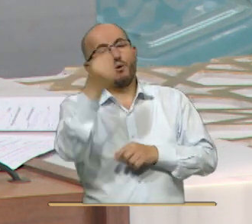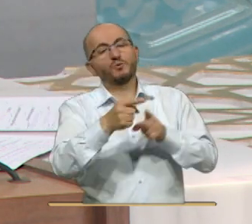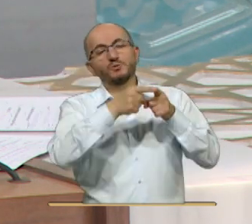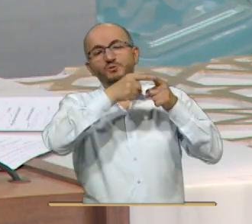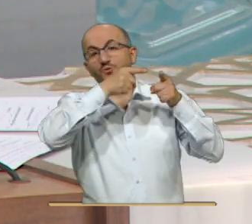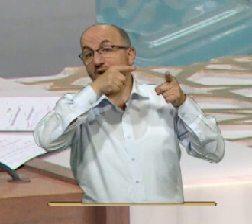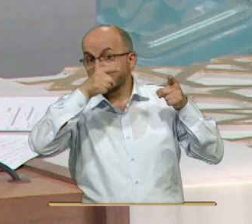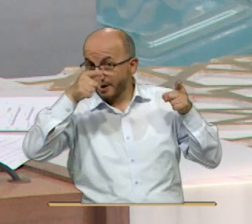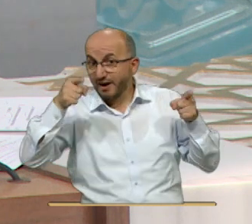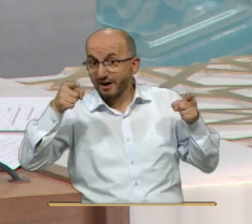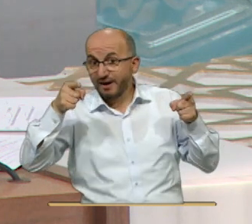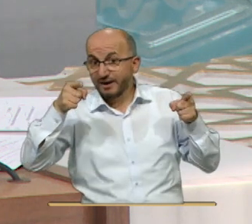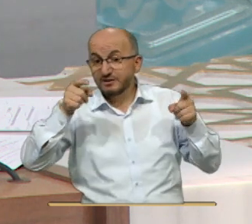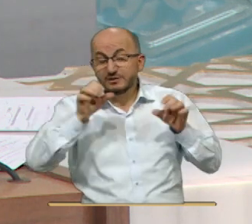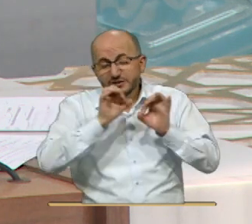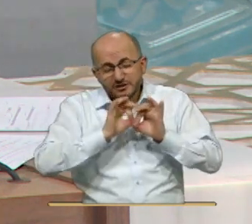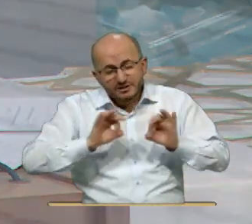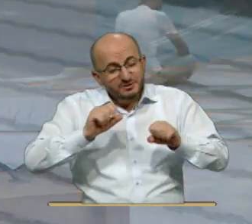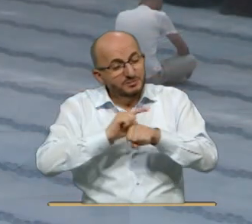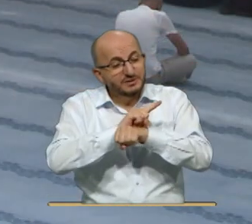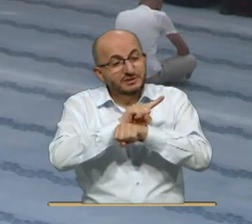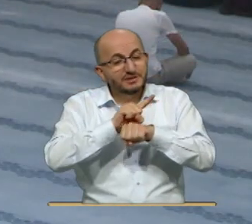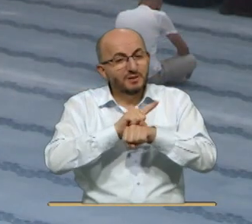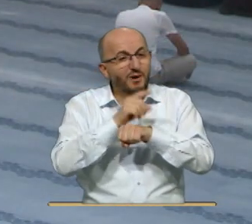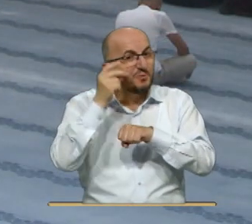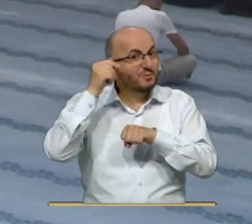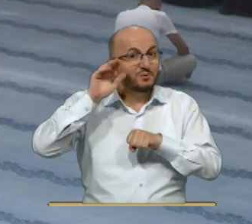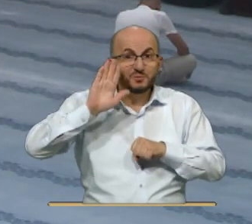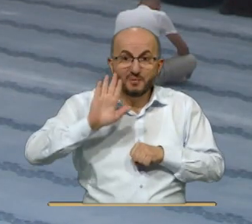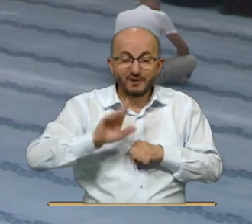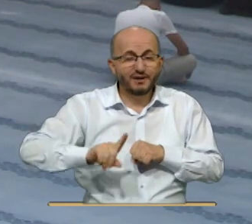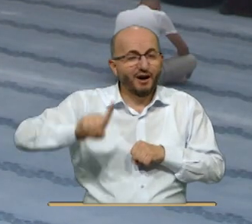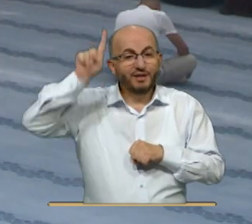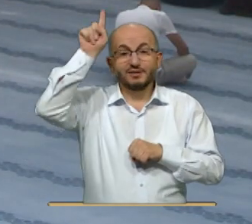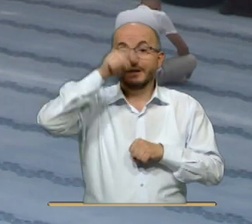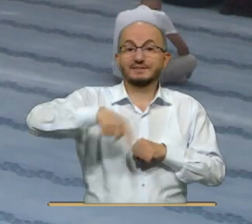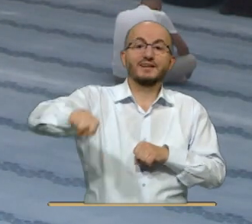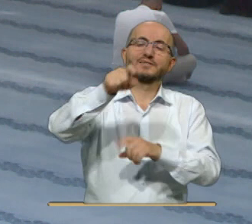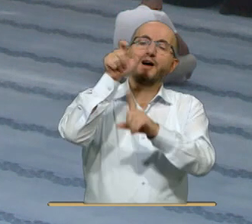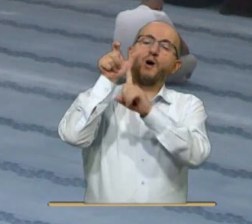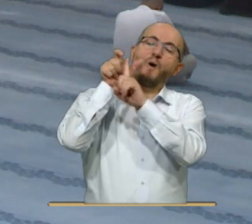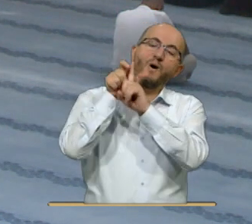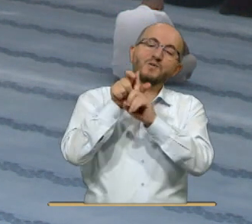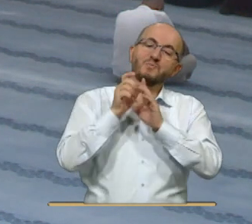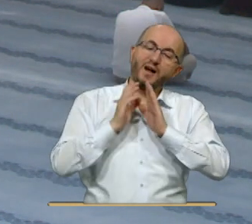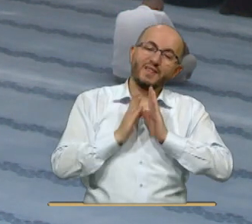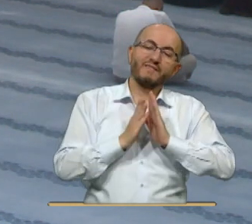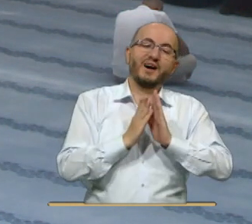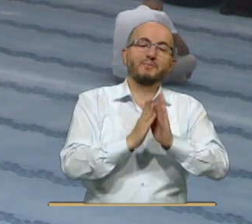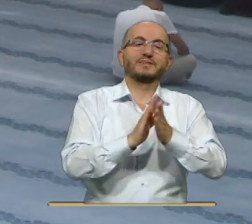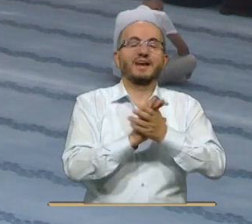müddetçe hiçbir zaman unutmayın. Mevla da sizi himaye eder, korur.